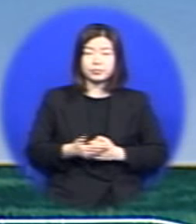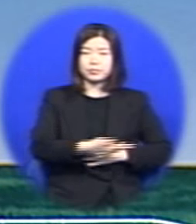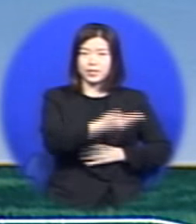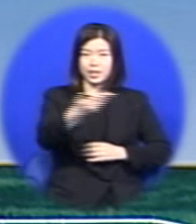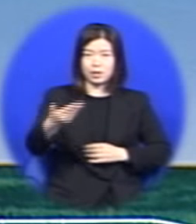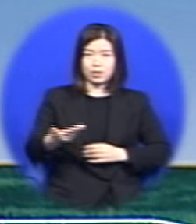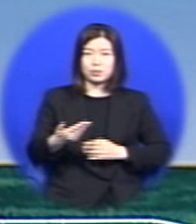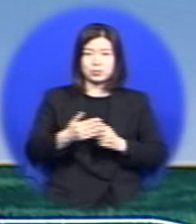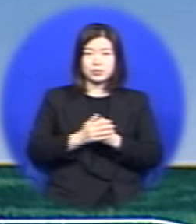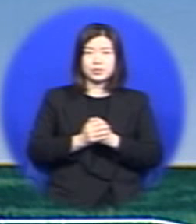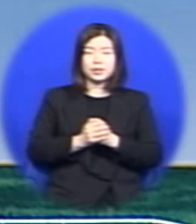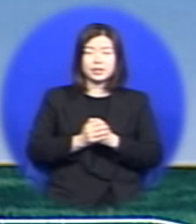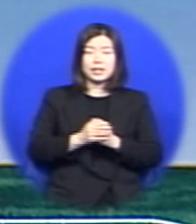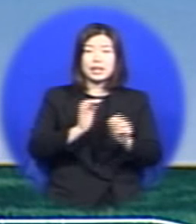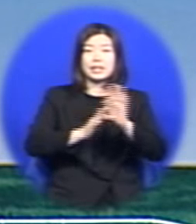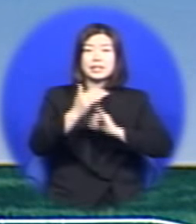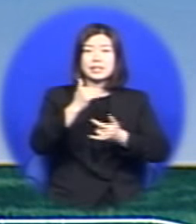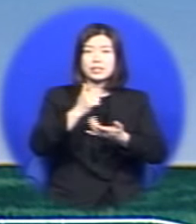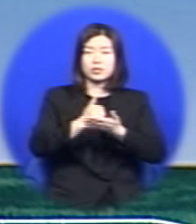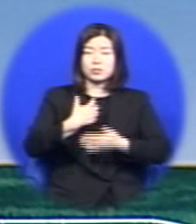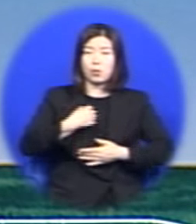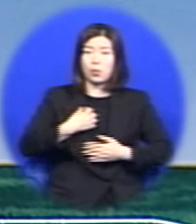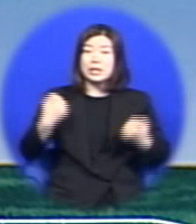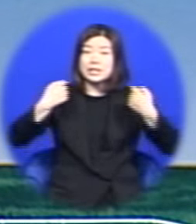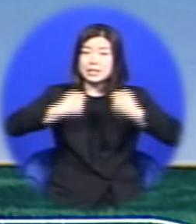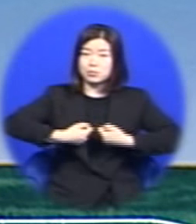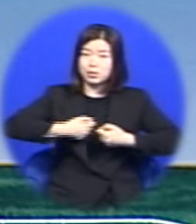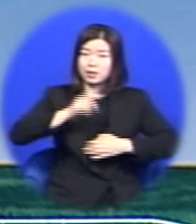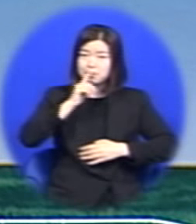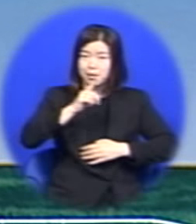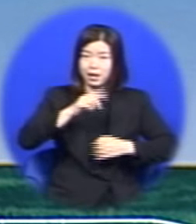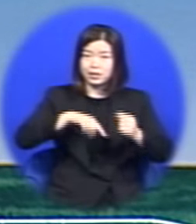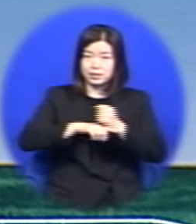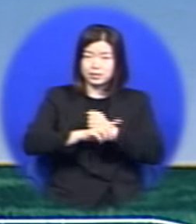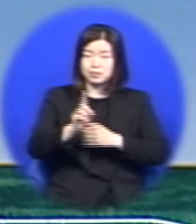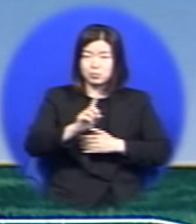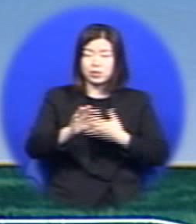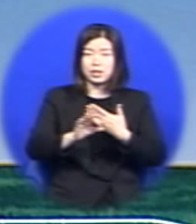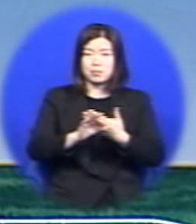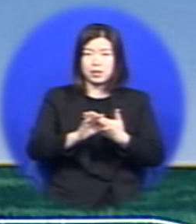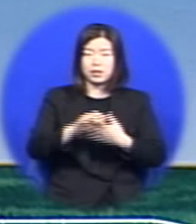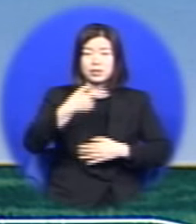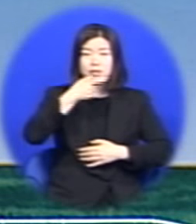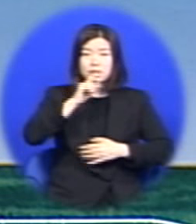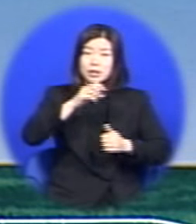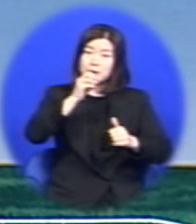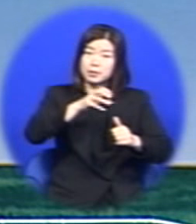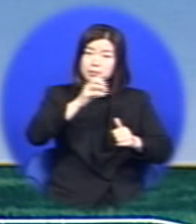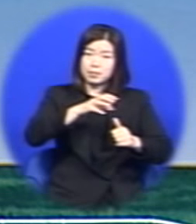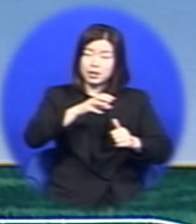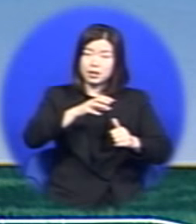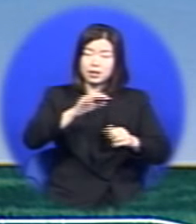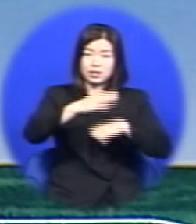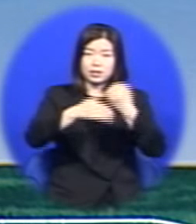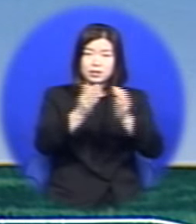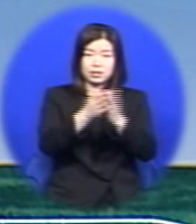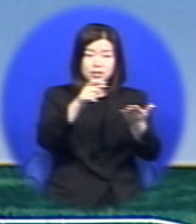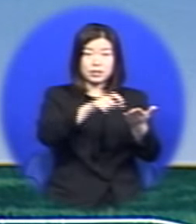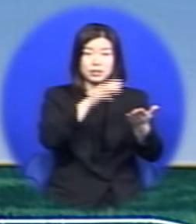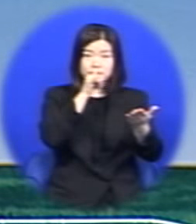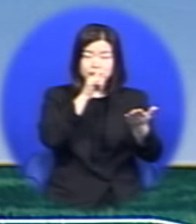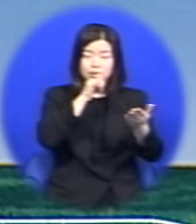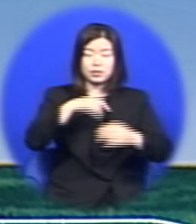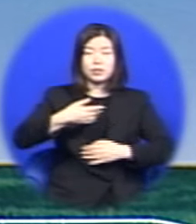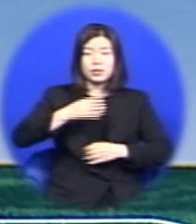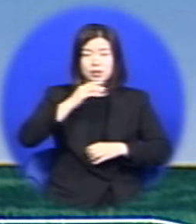여러분, 예수님의 옷을 입으라는 말은 세례를 말한다고 성경은 말합니다. 세례 받는